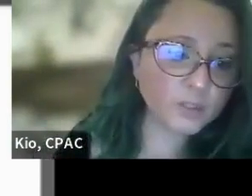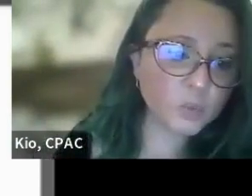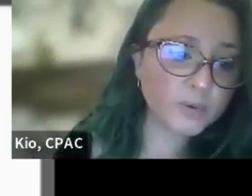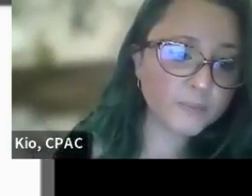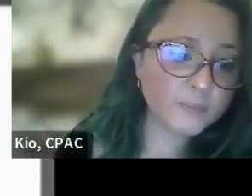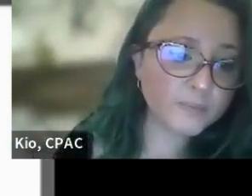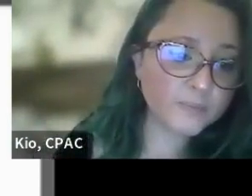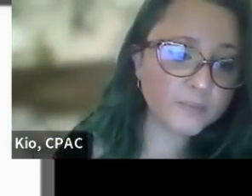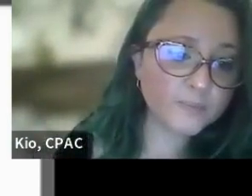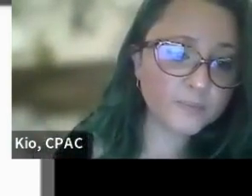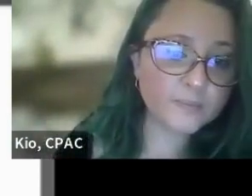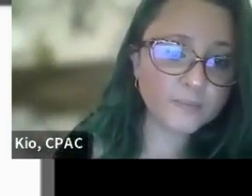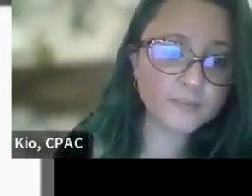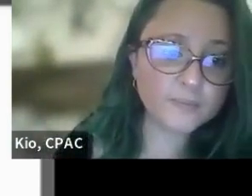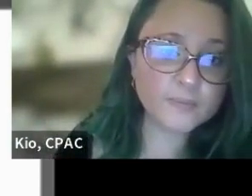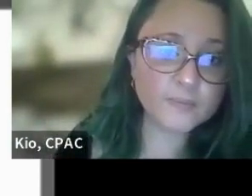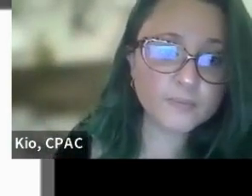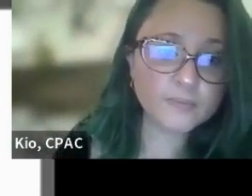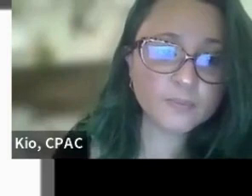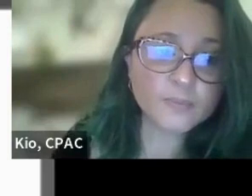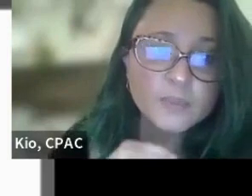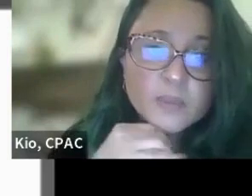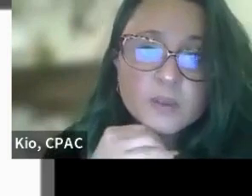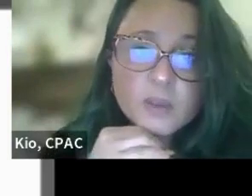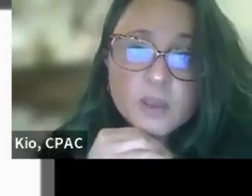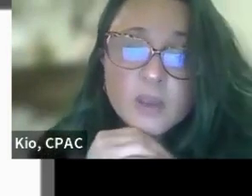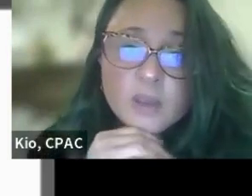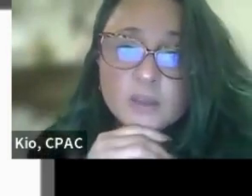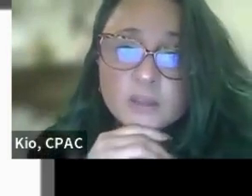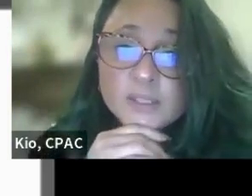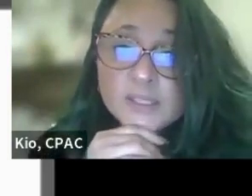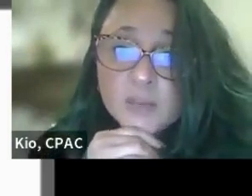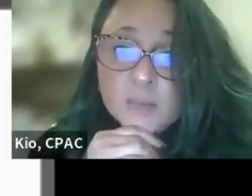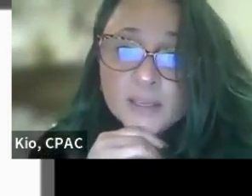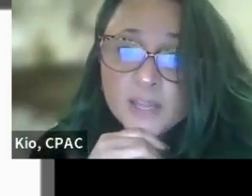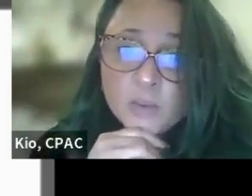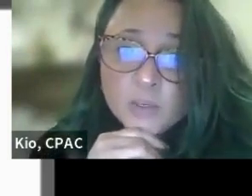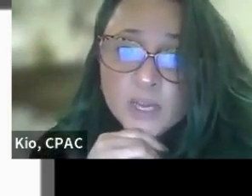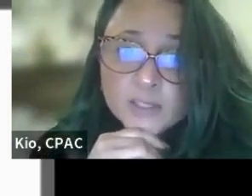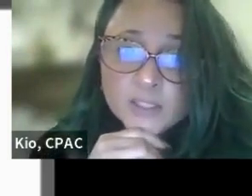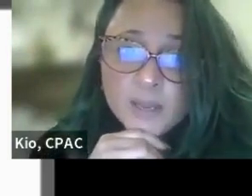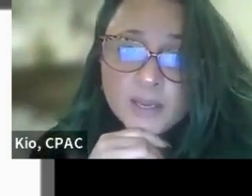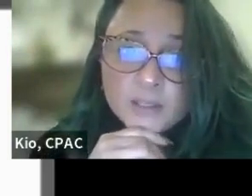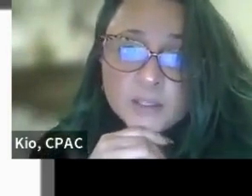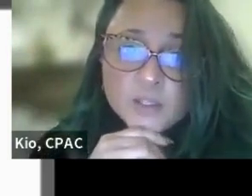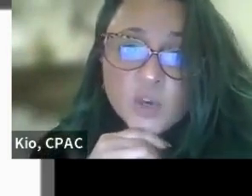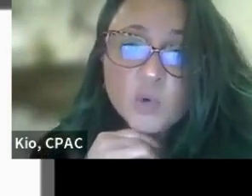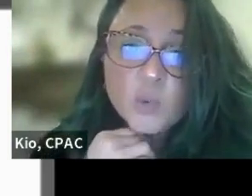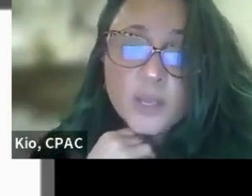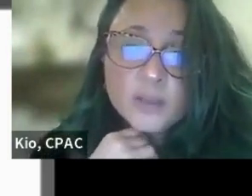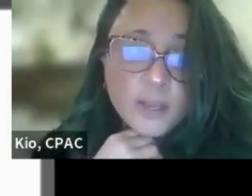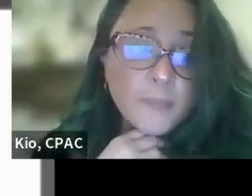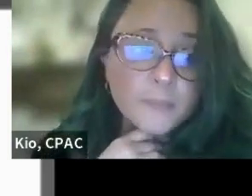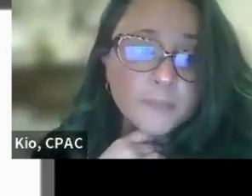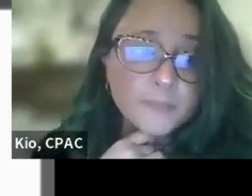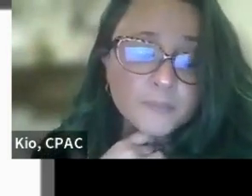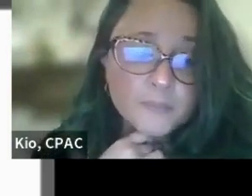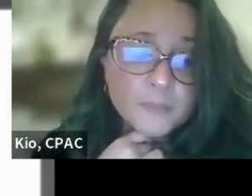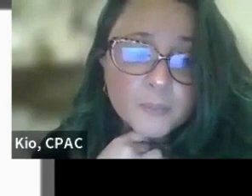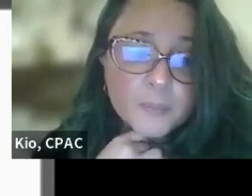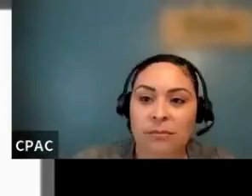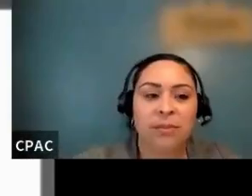他们有没有一些，包括提早了解一些信息，看看翻译的内容，有没有一些需要非常专业的词